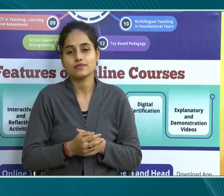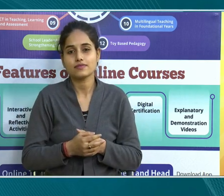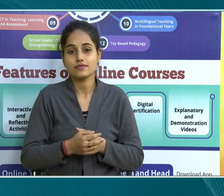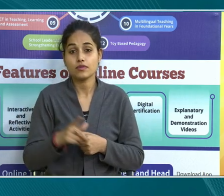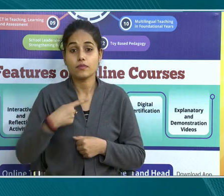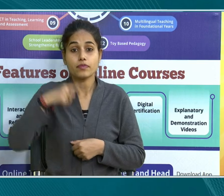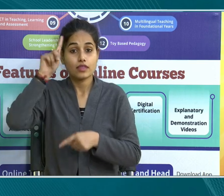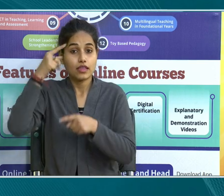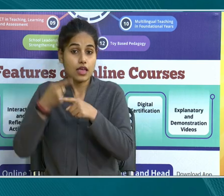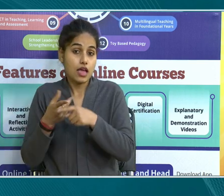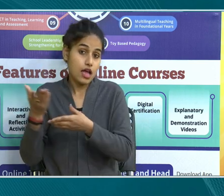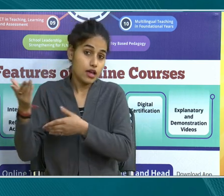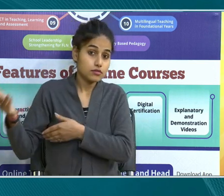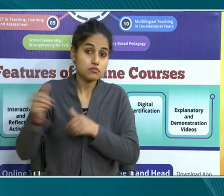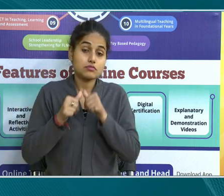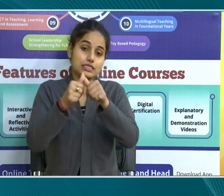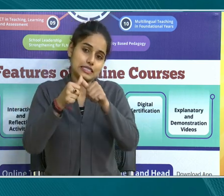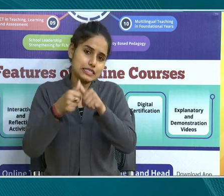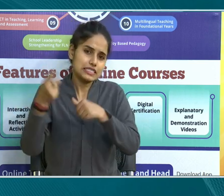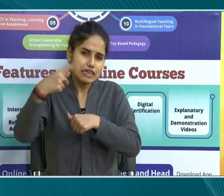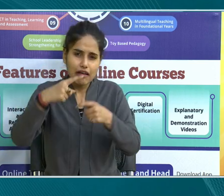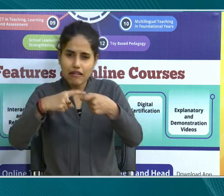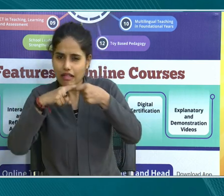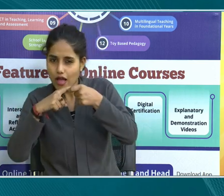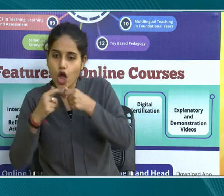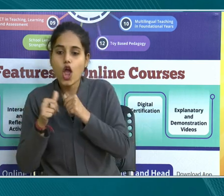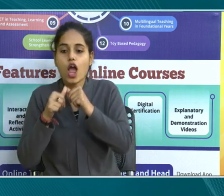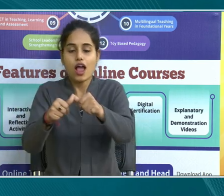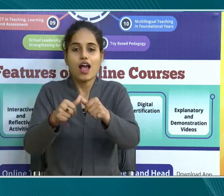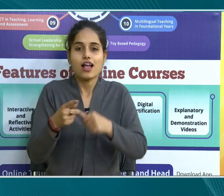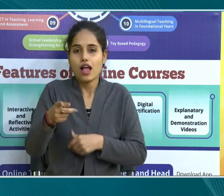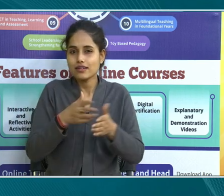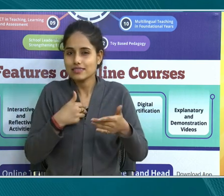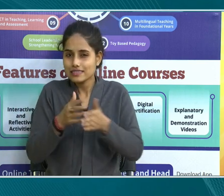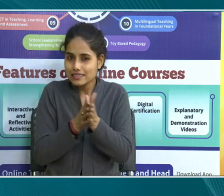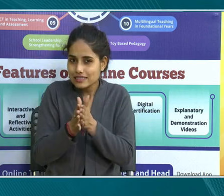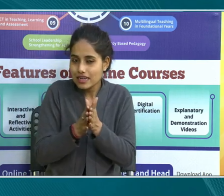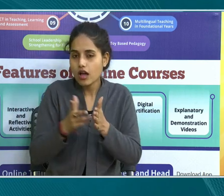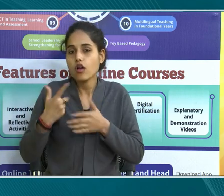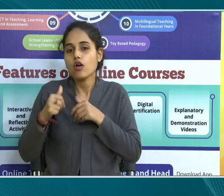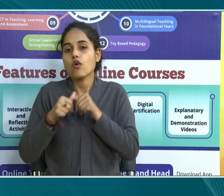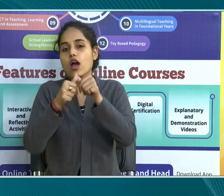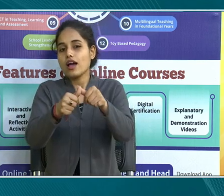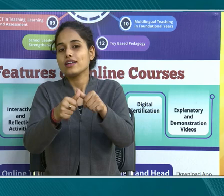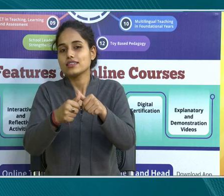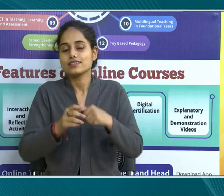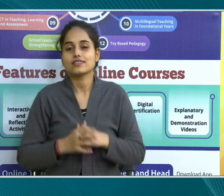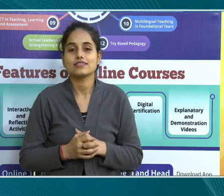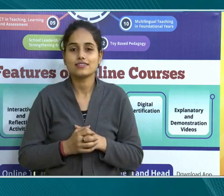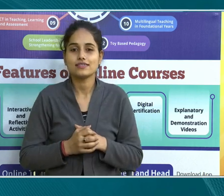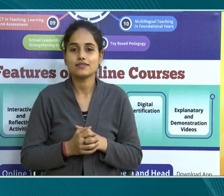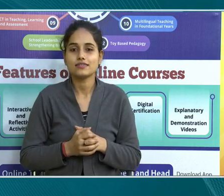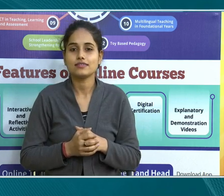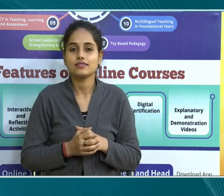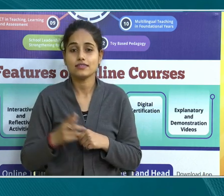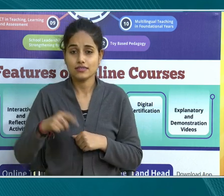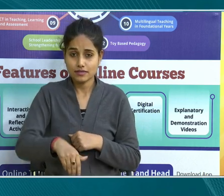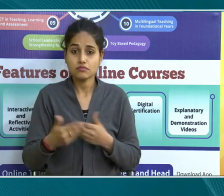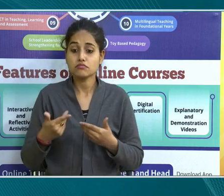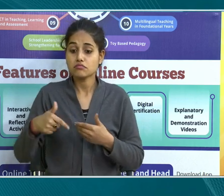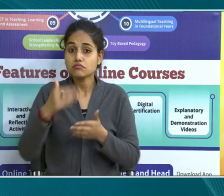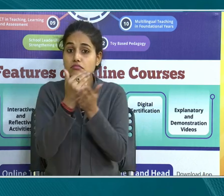हमारे जो एक्सपर्ट है, वो आपके प्रशन का उतर देंगे, आपकी जिग्यासा जो है, उसको बताएंगे कि कैसे उसको आप जान सकते हैं, हमारे साथ